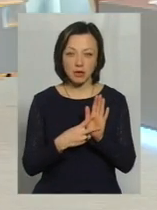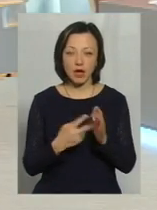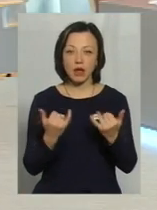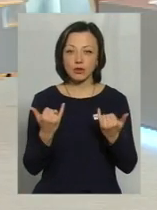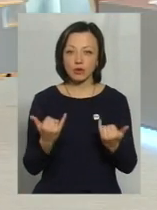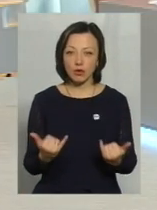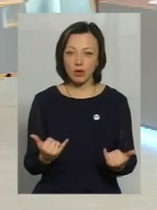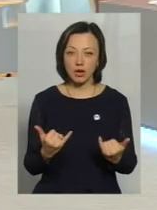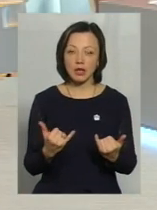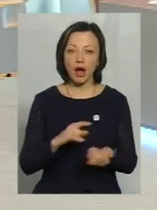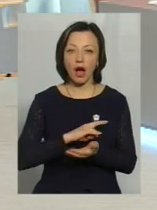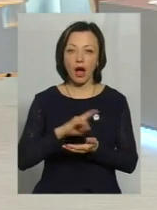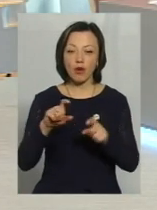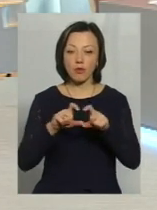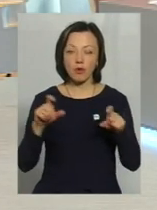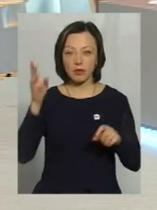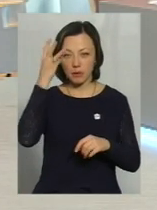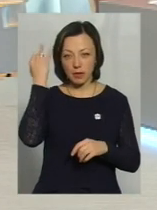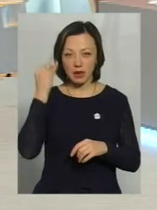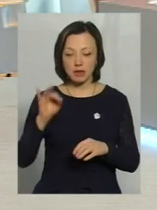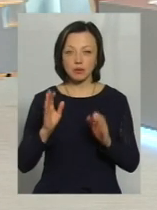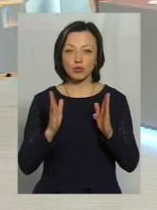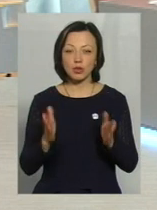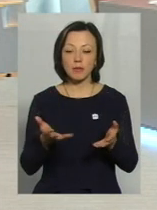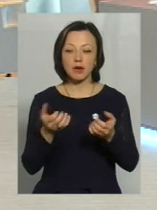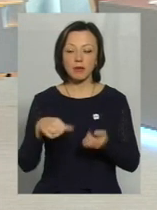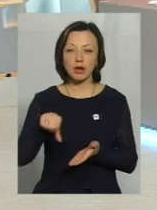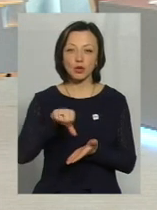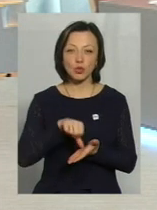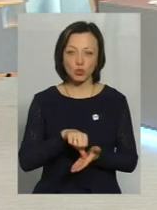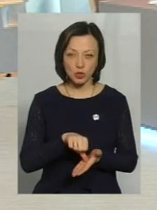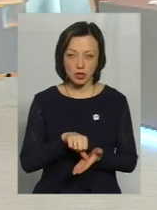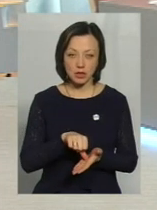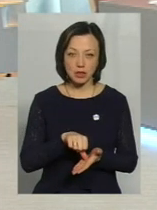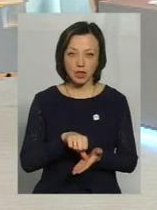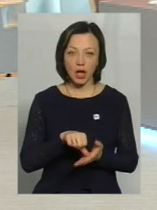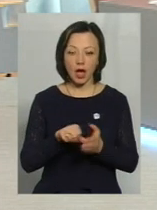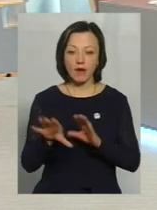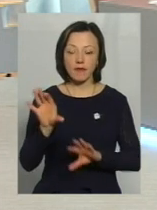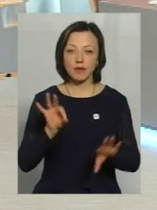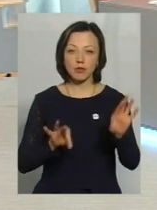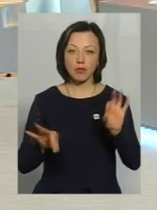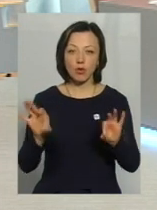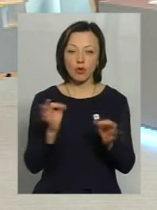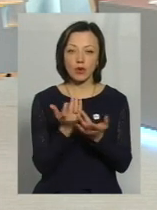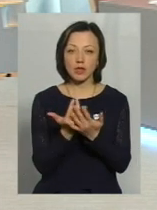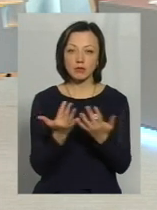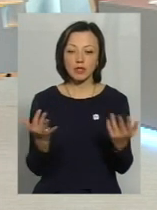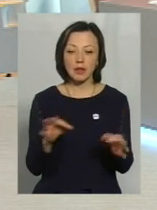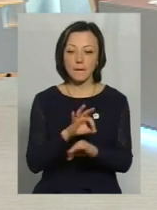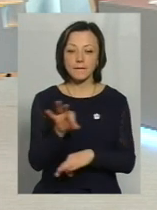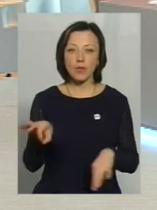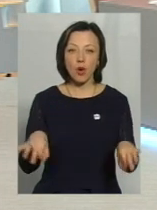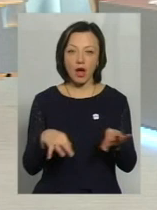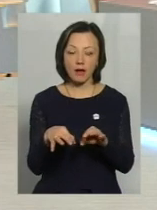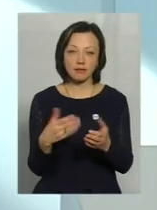сьогодні аеропорт Хмельницький буде приймати участь в відбору різноманітних проєктів. От,